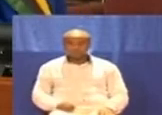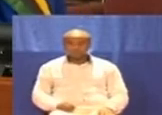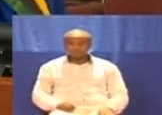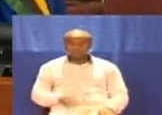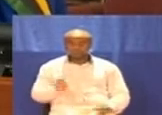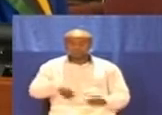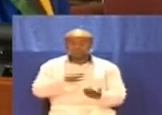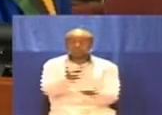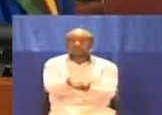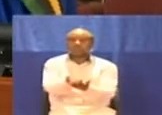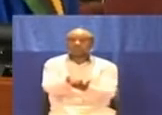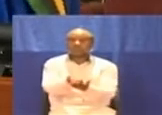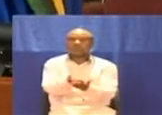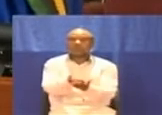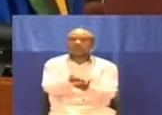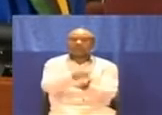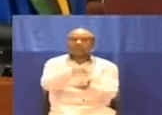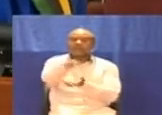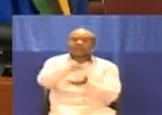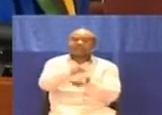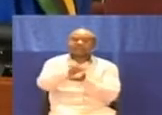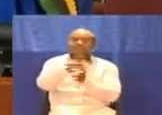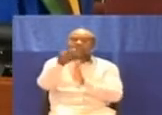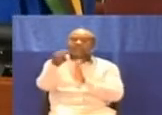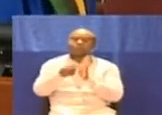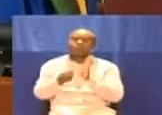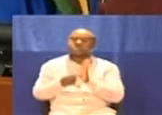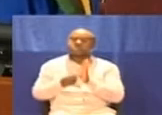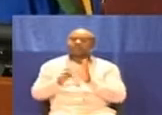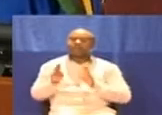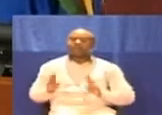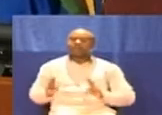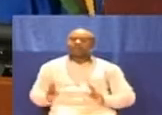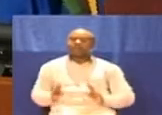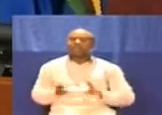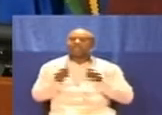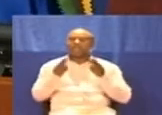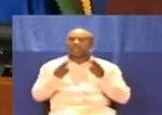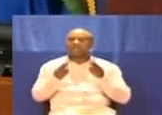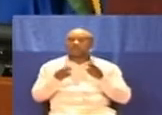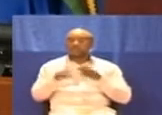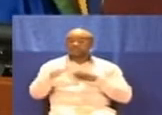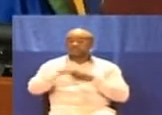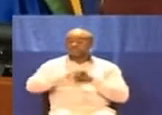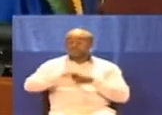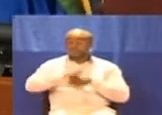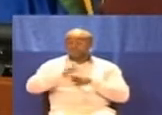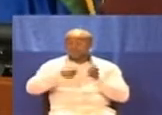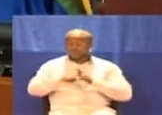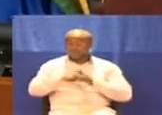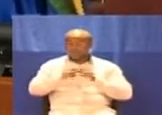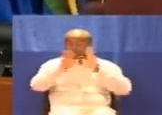rasimu ya kanuni mpya ambazo ndizo zitatumika kwa bunge la 12.